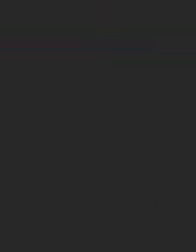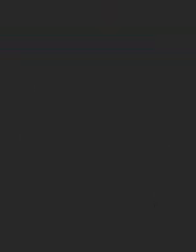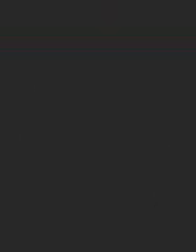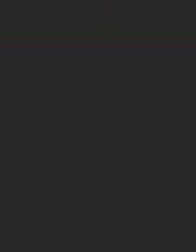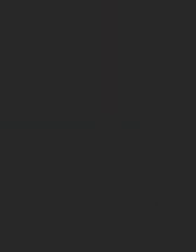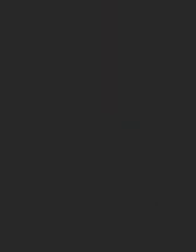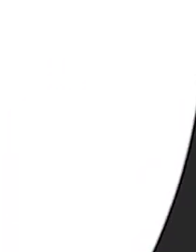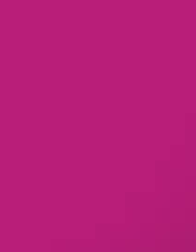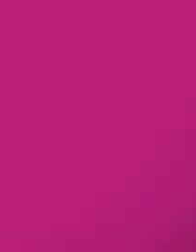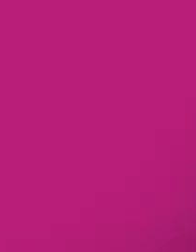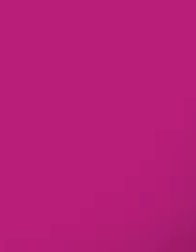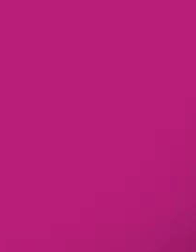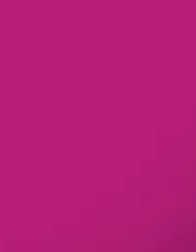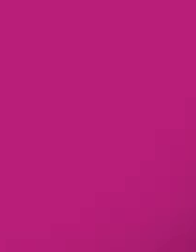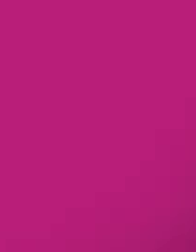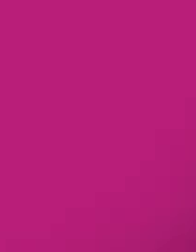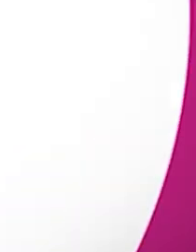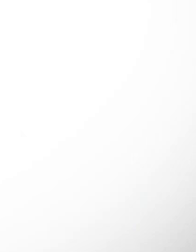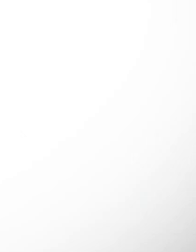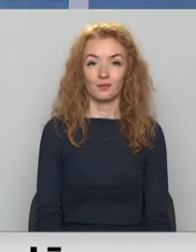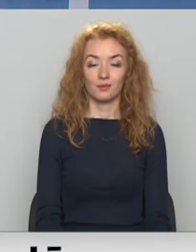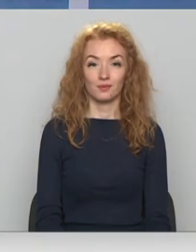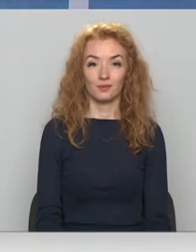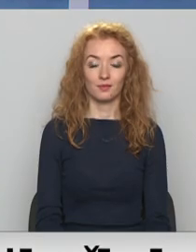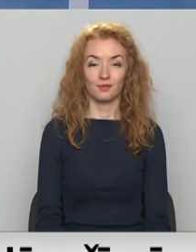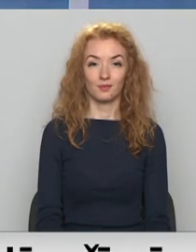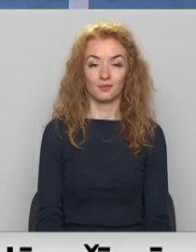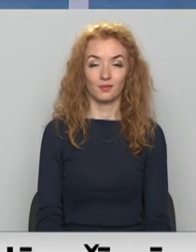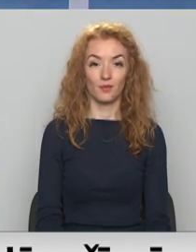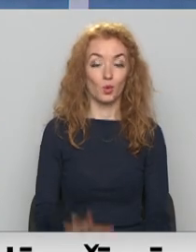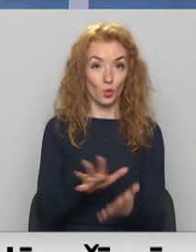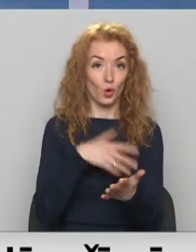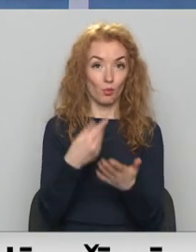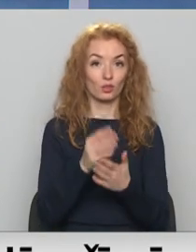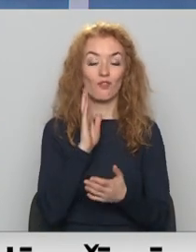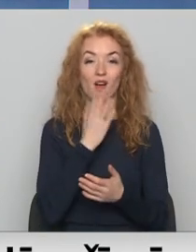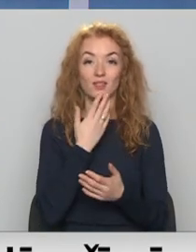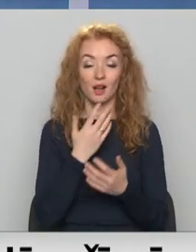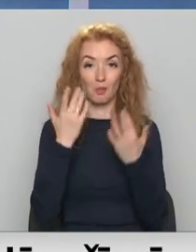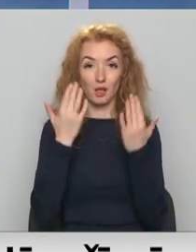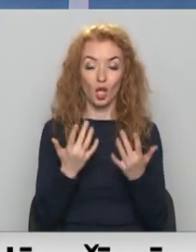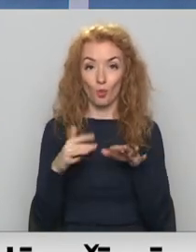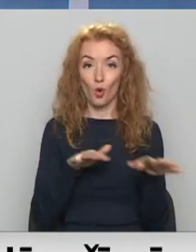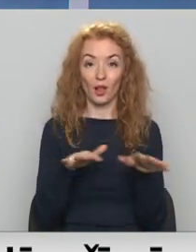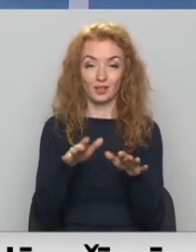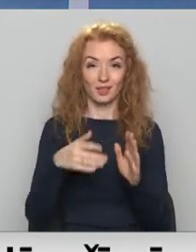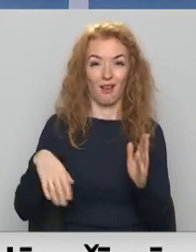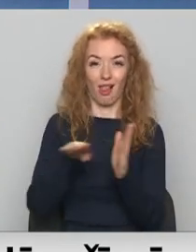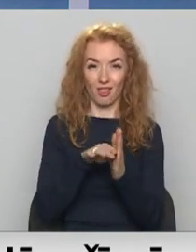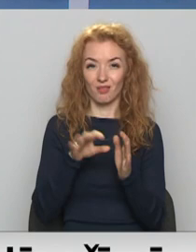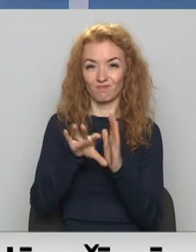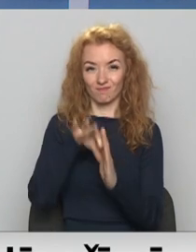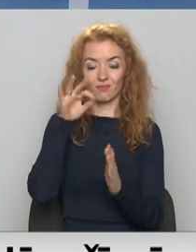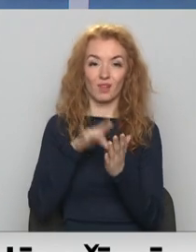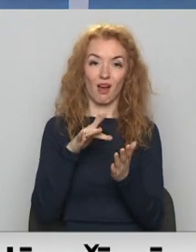Re, viss ēters ir te! Jau kopš vasaras pasākumu organizēšanai klātienē jāizvēlas kāds